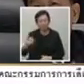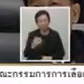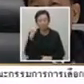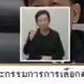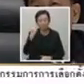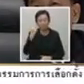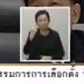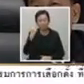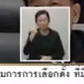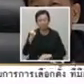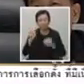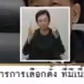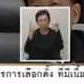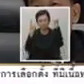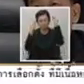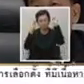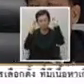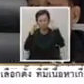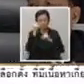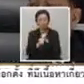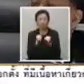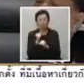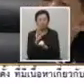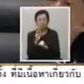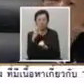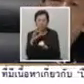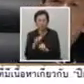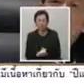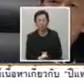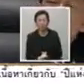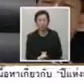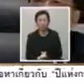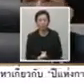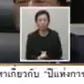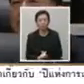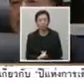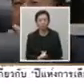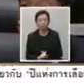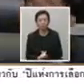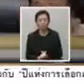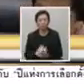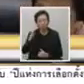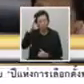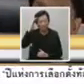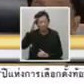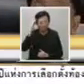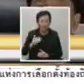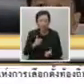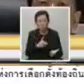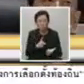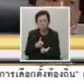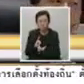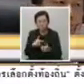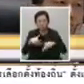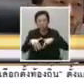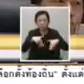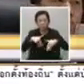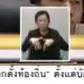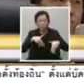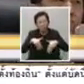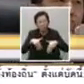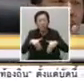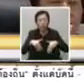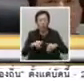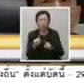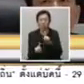จแล้วเป็นนายกรัฐมนตรีมากับ6ปีแล้วจนถึงทหารบ้าคลั่งนำอาวุธประกาศยิงประชาชน